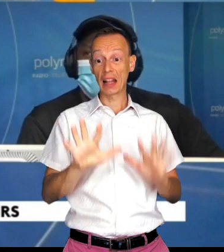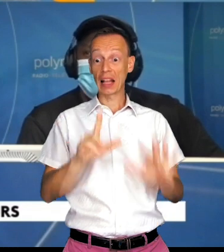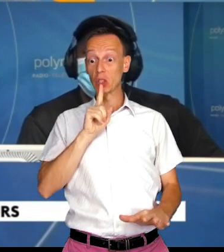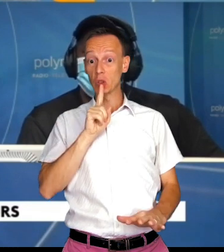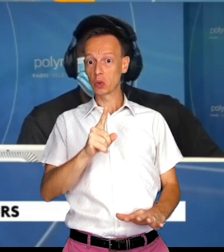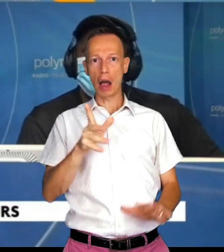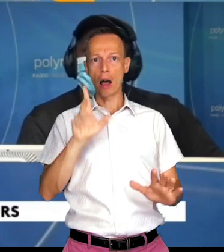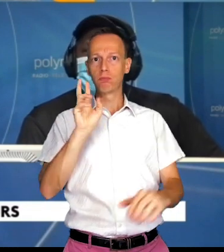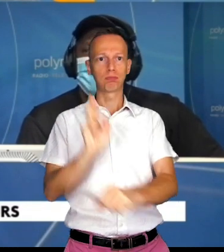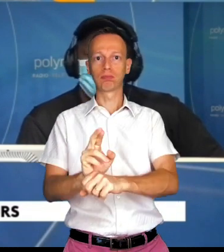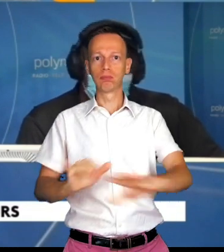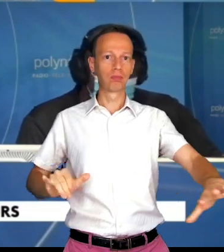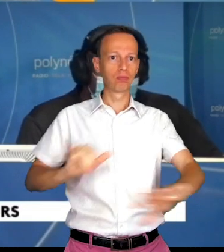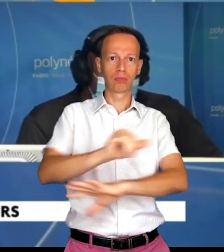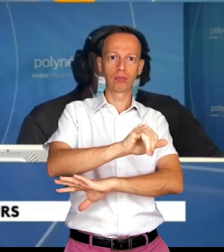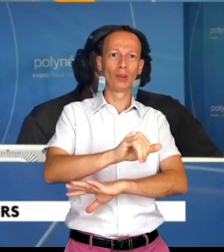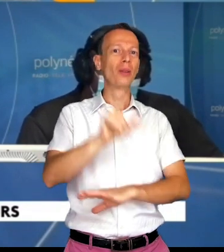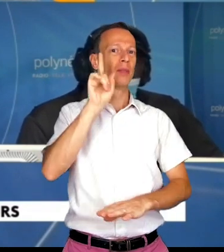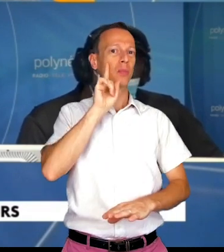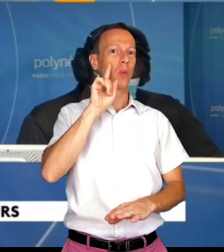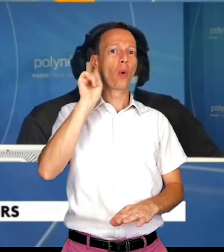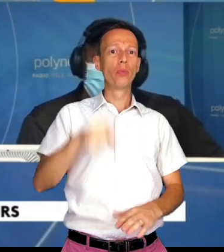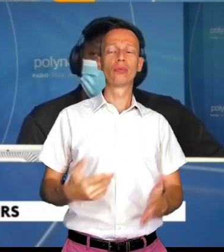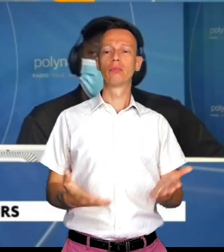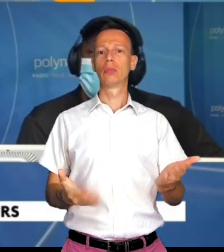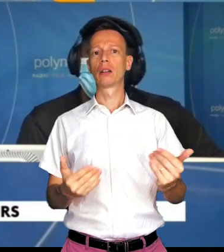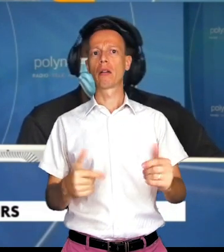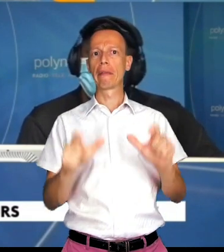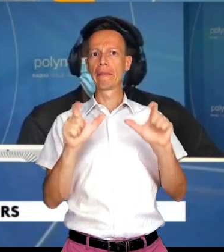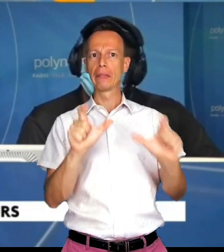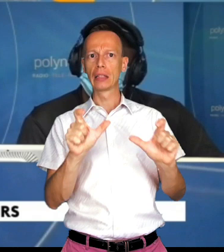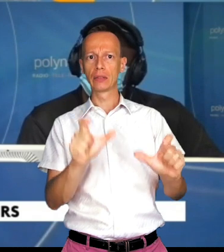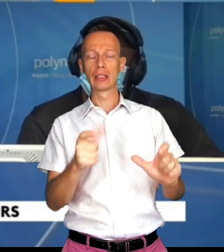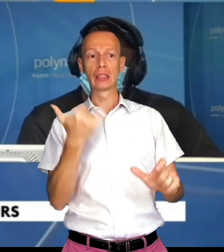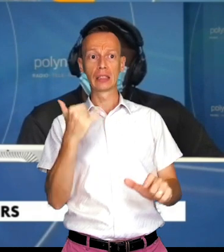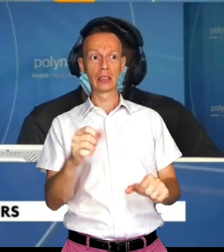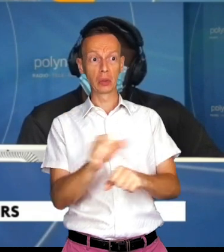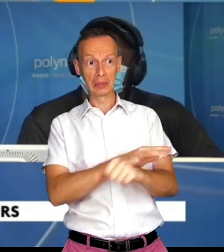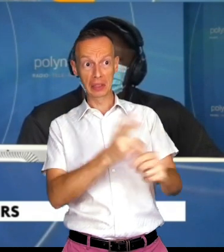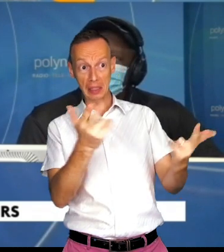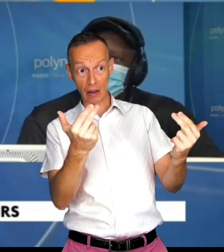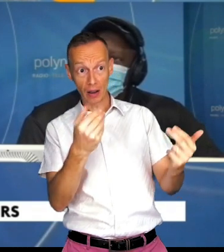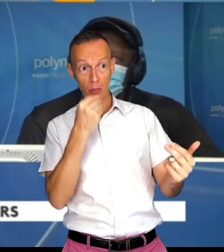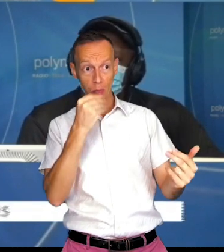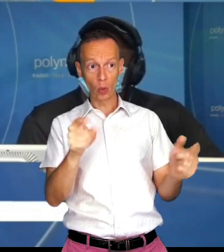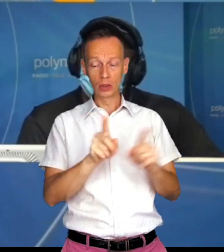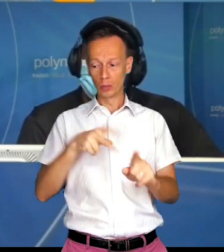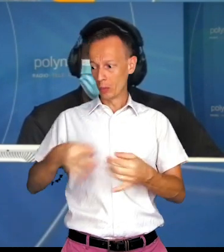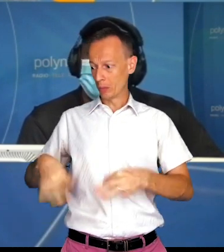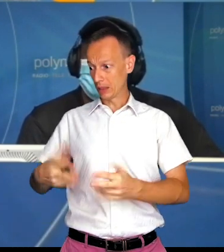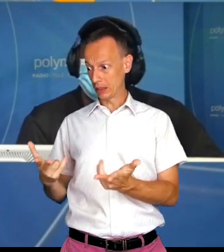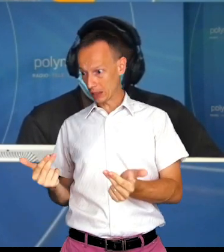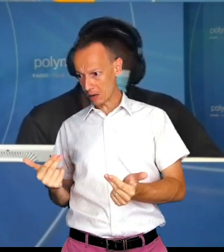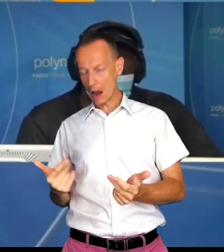il se situe aux alentours de 15 jours. En fait, avant de voyager, vous attendez de vérifier la situation sanitaire de votre destination